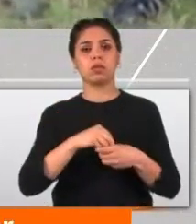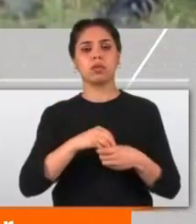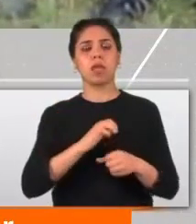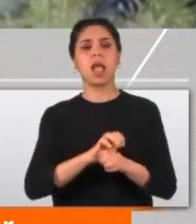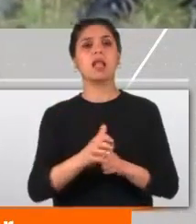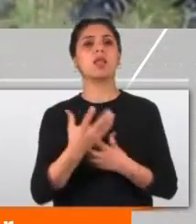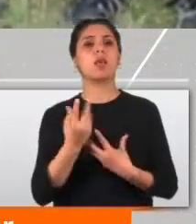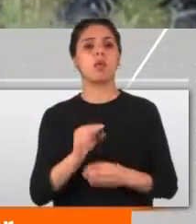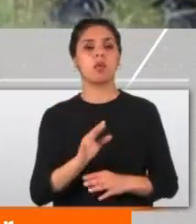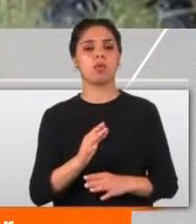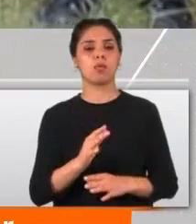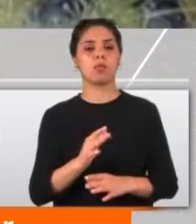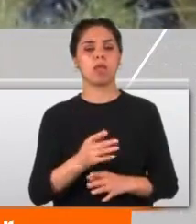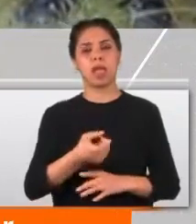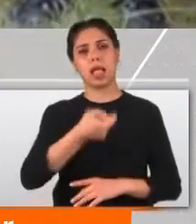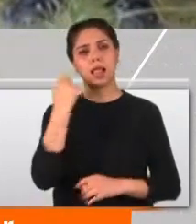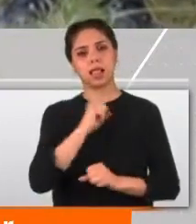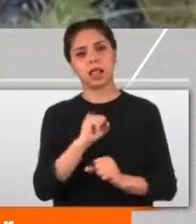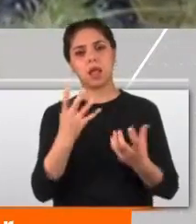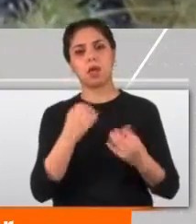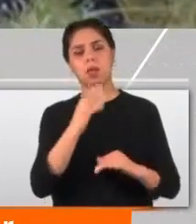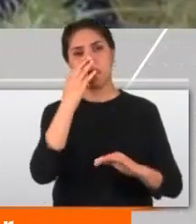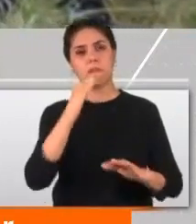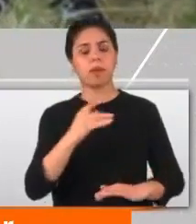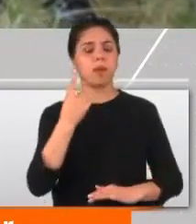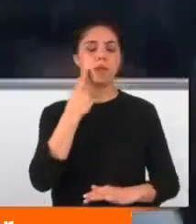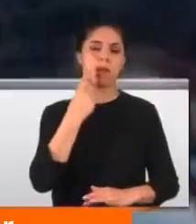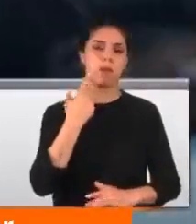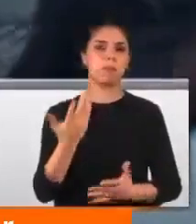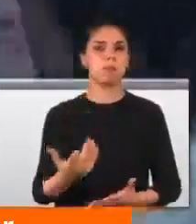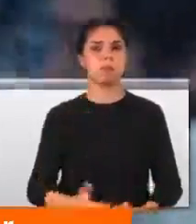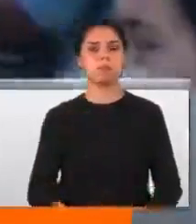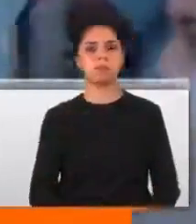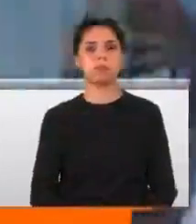eski paradigmaya dönmez. Bekleyeceğiz, bakacağız, göreceğiz.